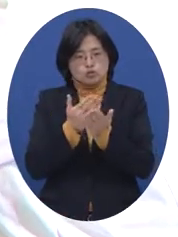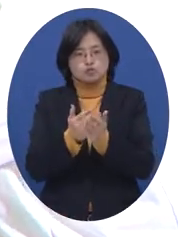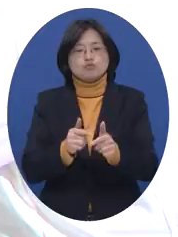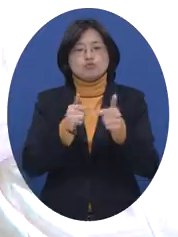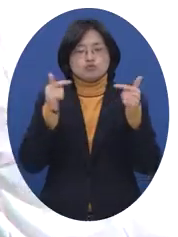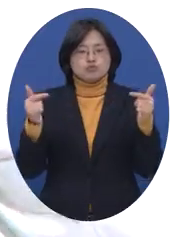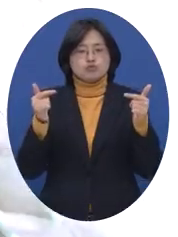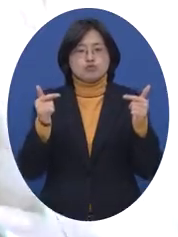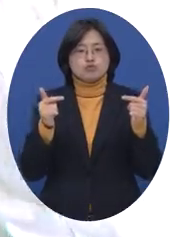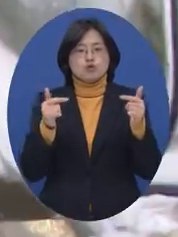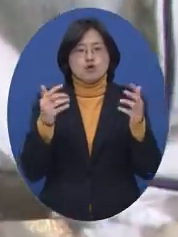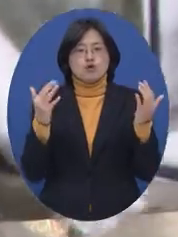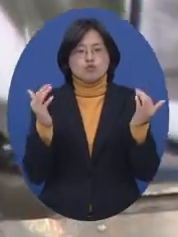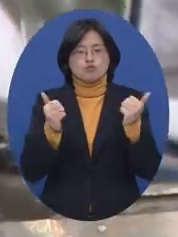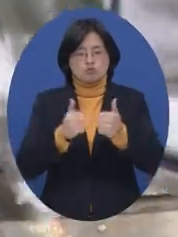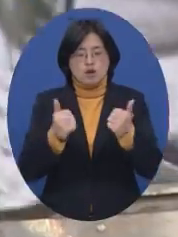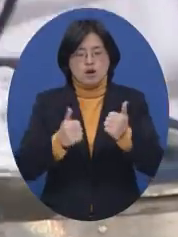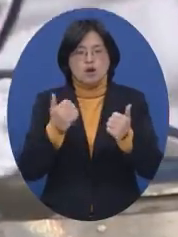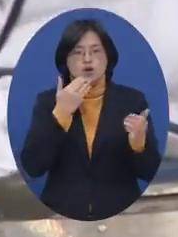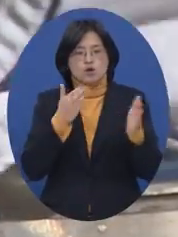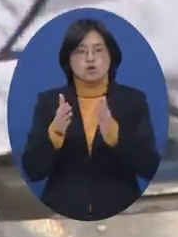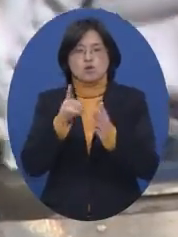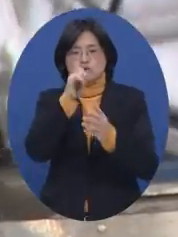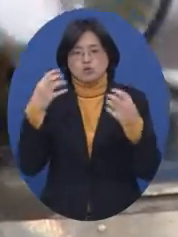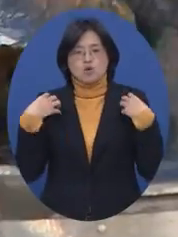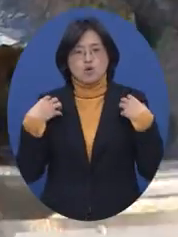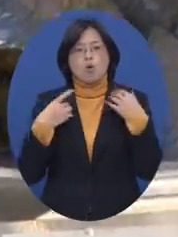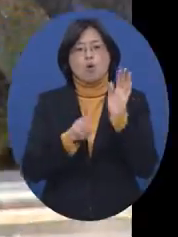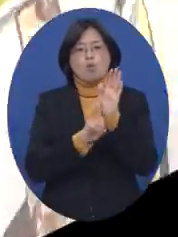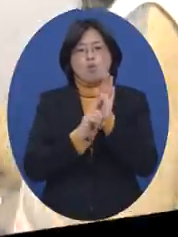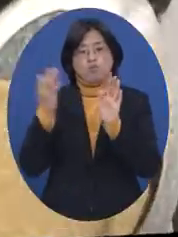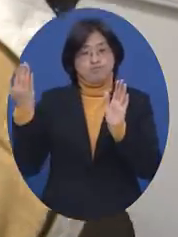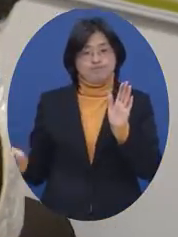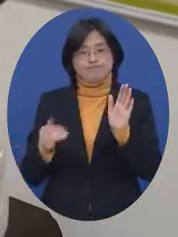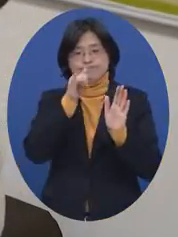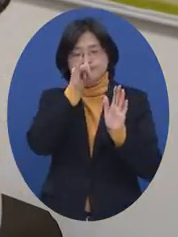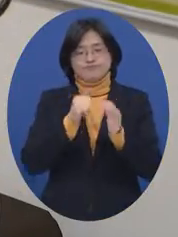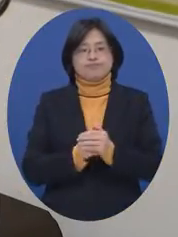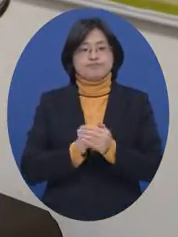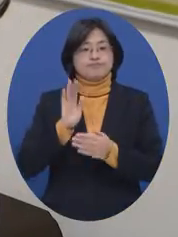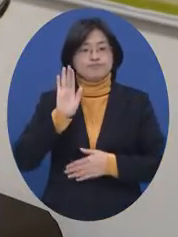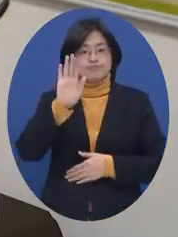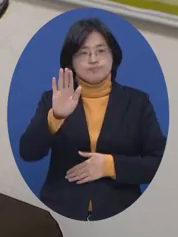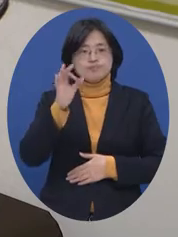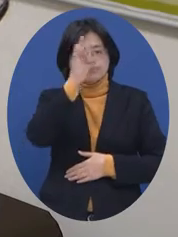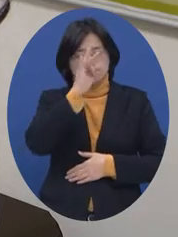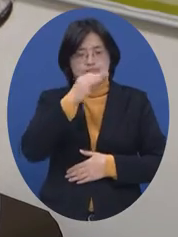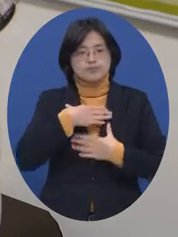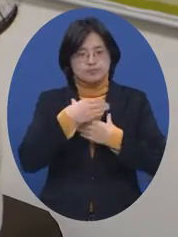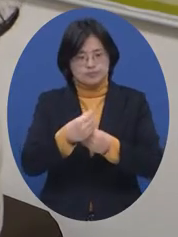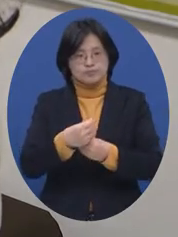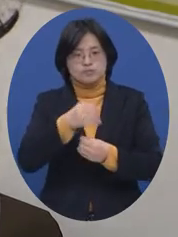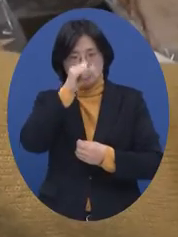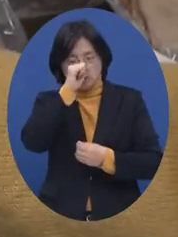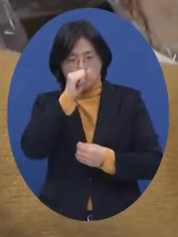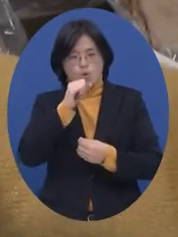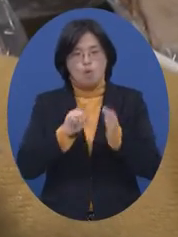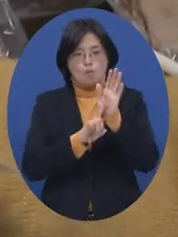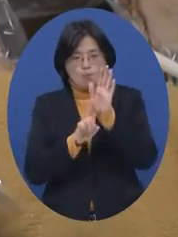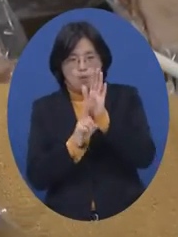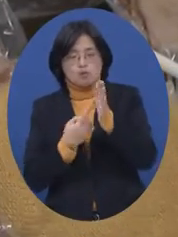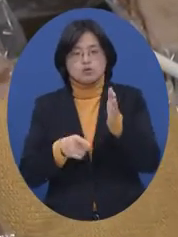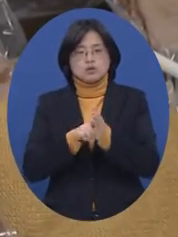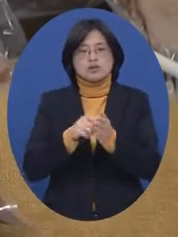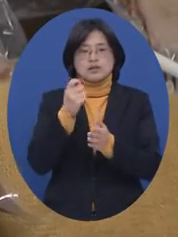국회와 경기도청, 서울광장에서 홍보 캠페인을 열었습니다. 앞으로 돼지고기의 안전성과 우수성을 알릴 수 있도록